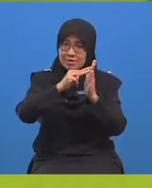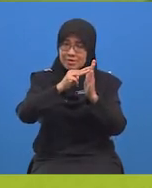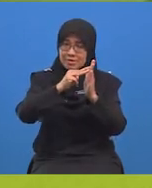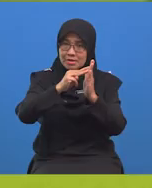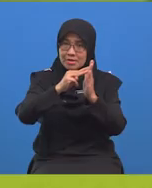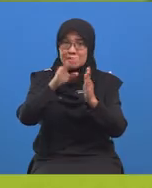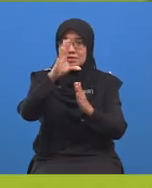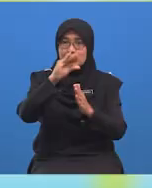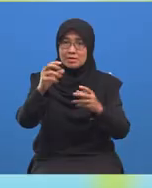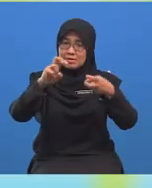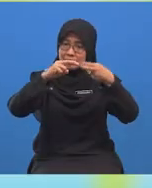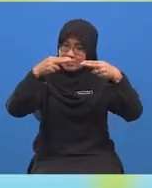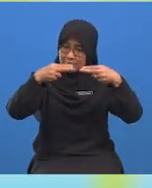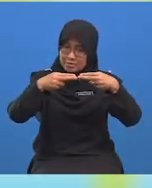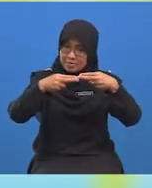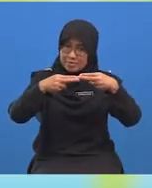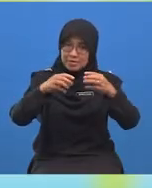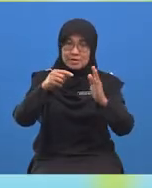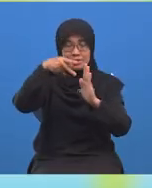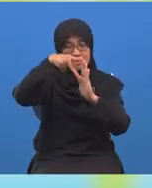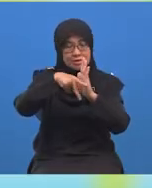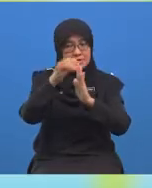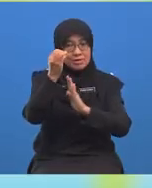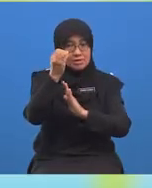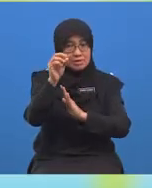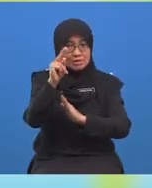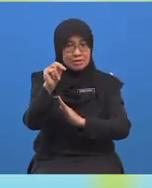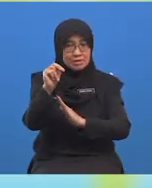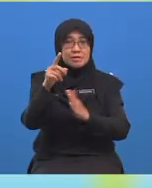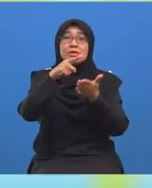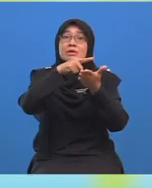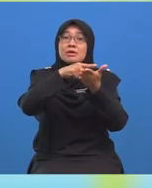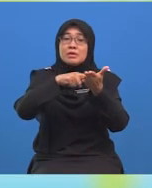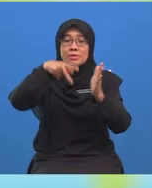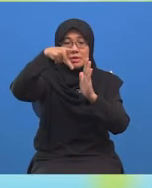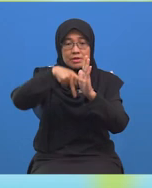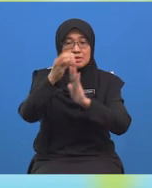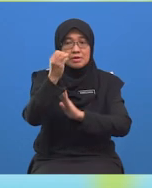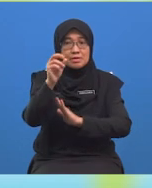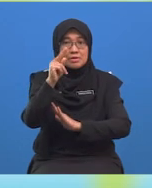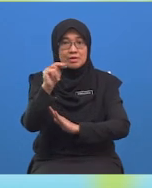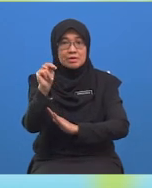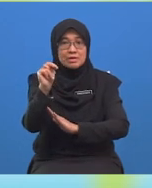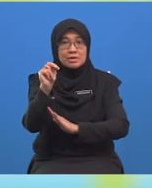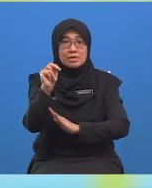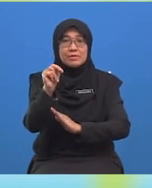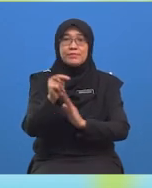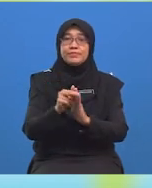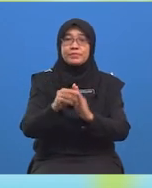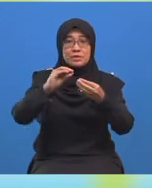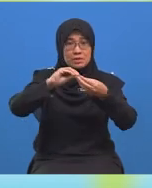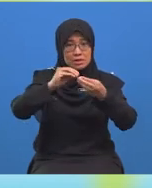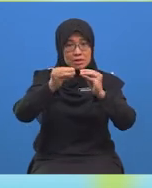berkaitan perpuluhan. Pertama, apa itu perpuluhan? Perpuluhan ialah perihal